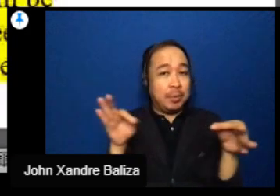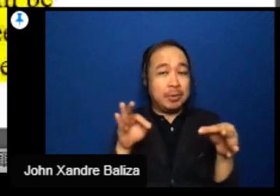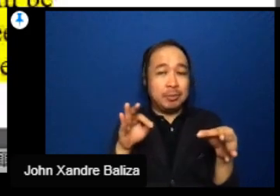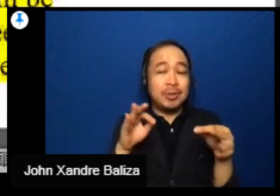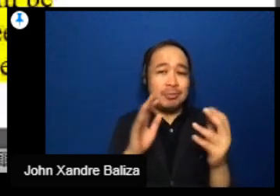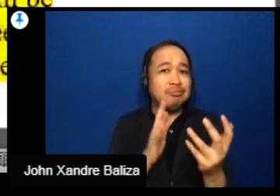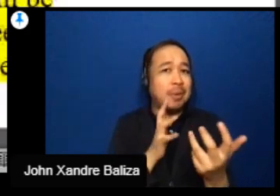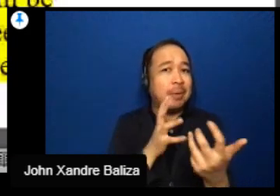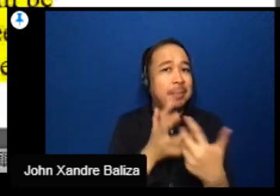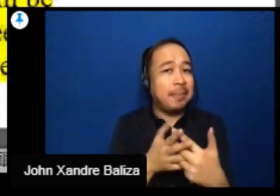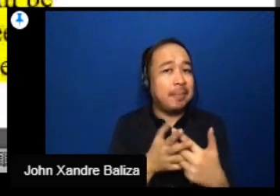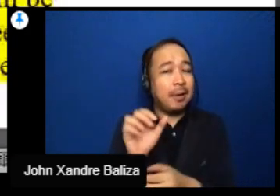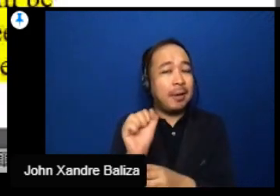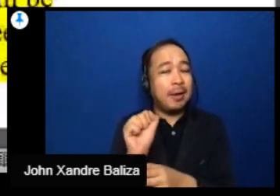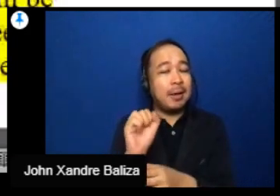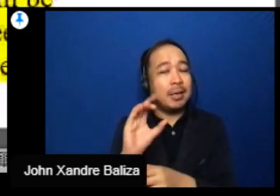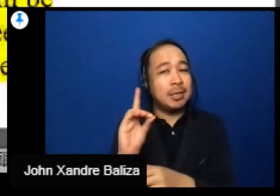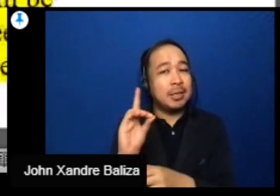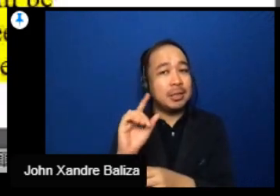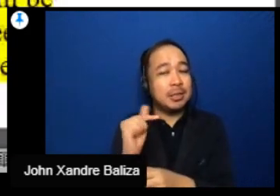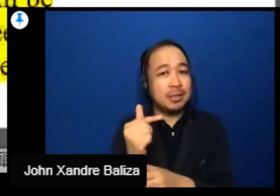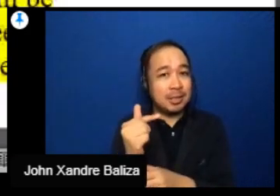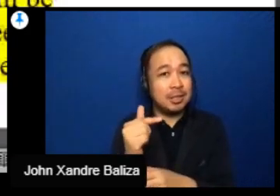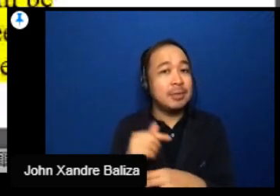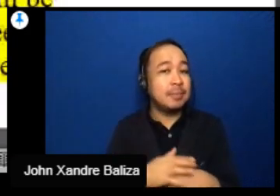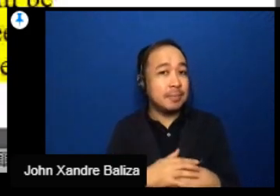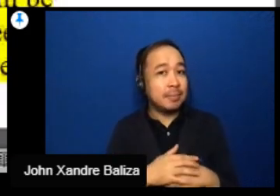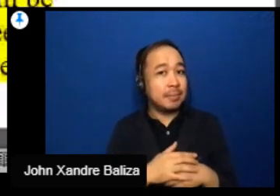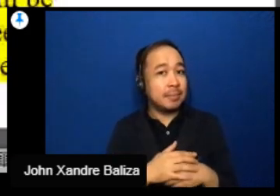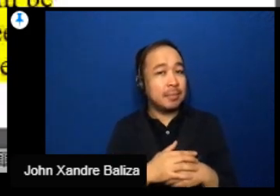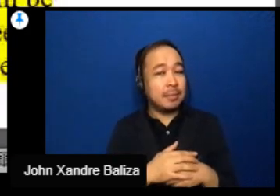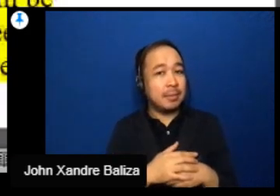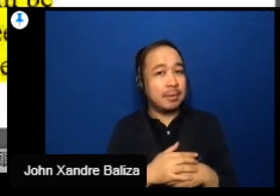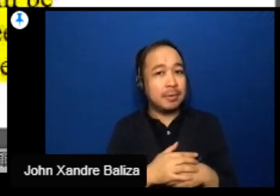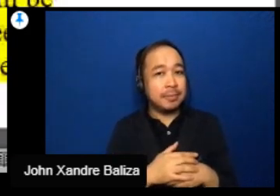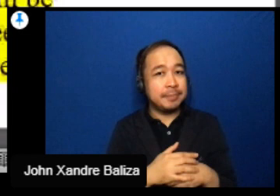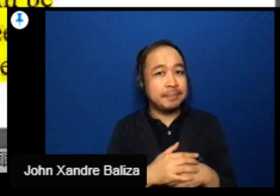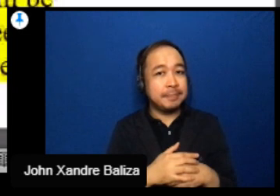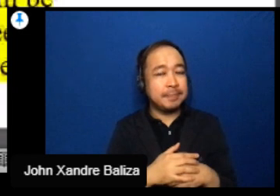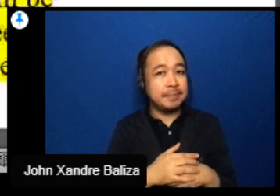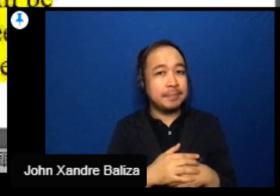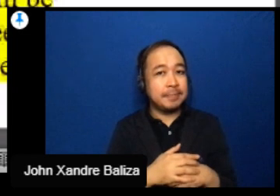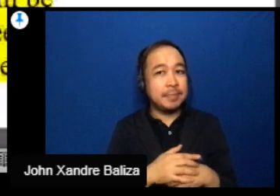И если я правильно понял представителя делегации Ирана,